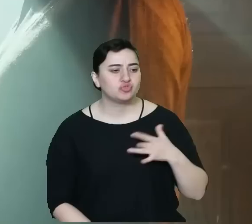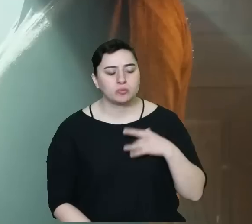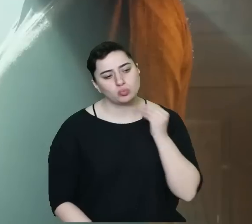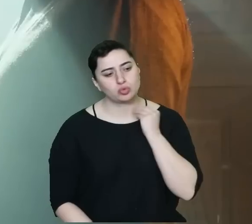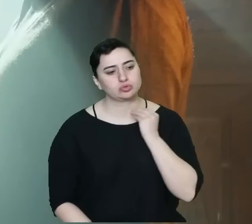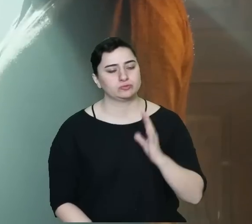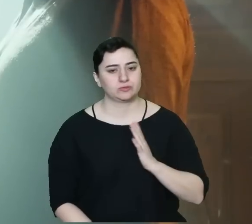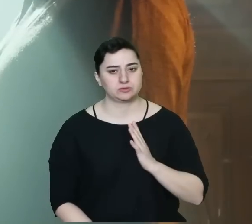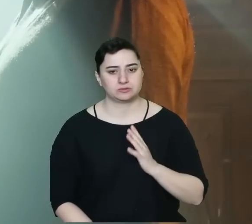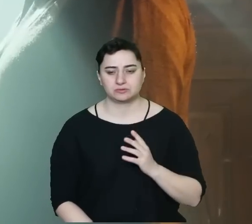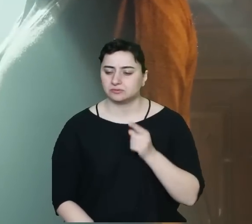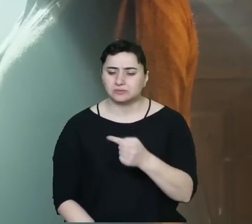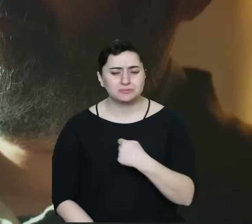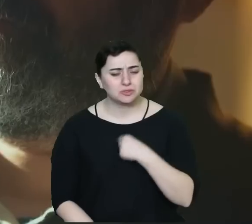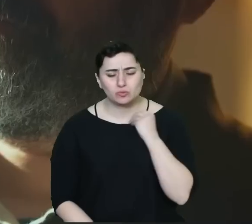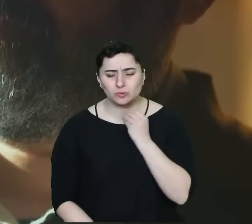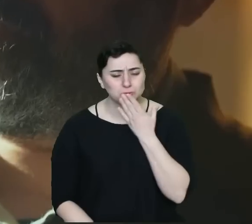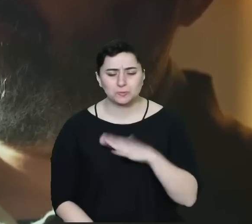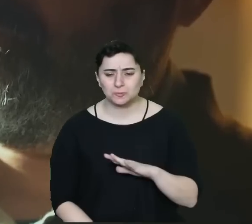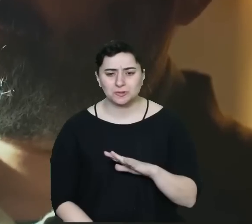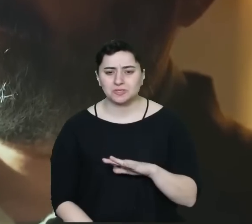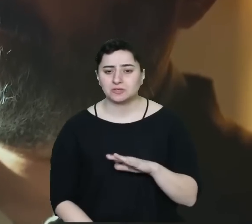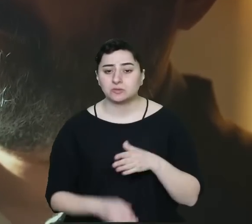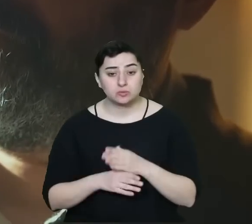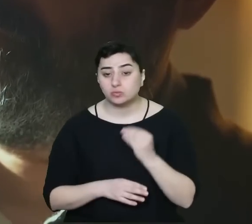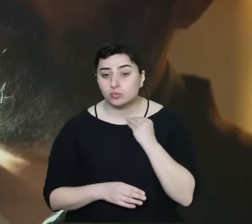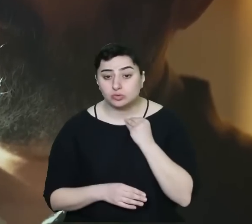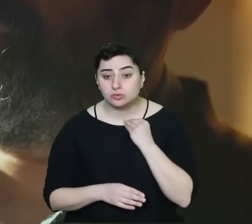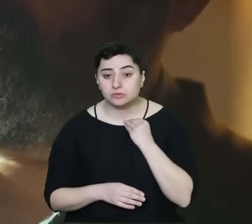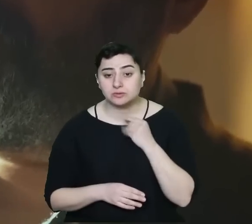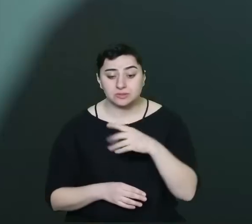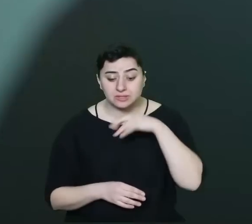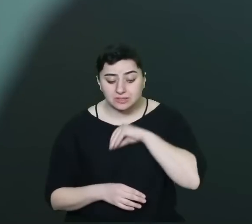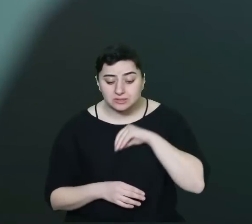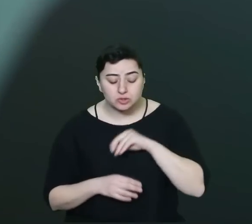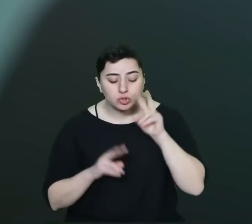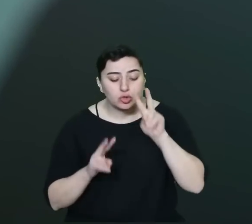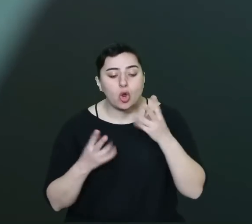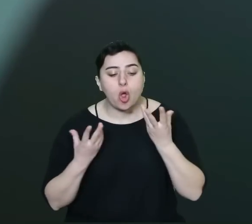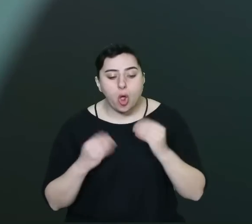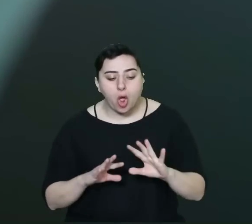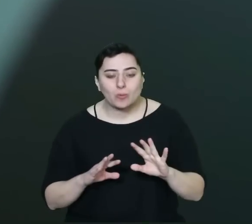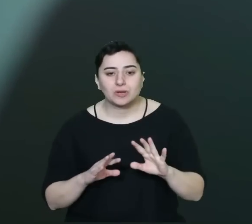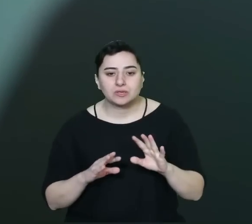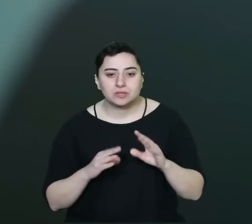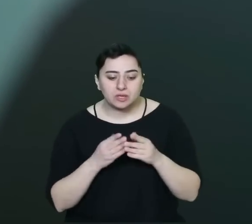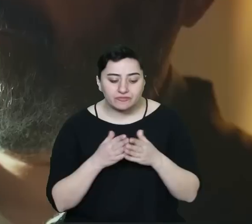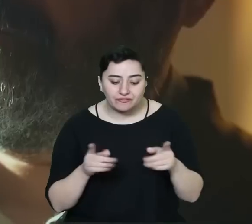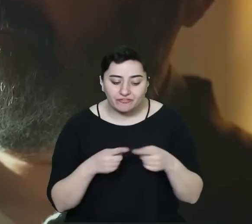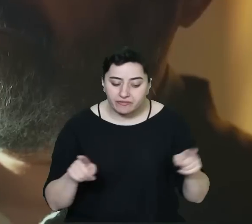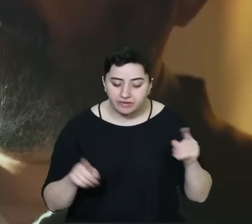varsa. Bana bir borcun yok. Asıl borç gözünle görmediğin şeyi dilinle